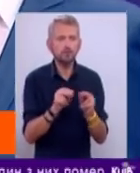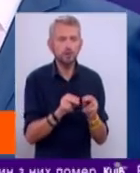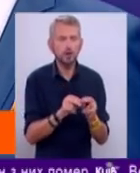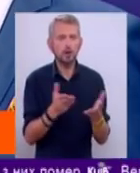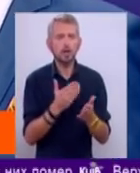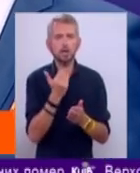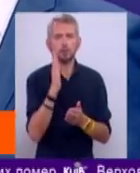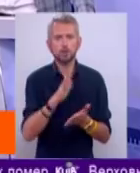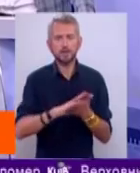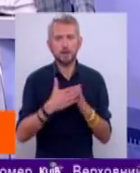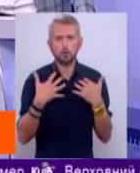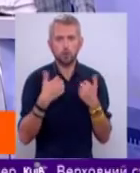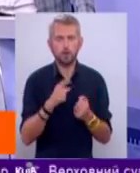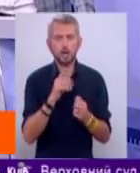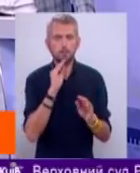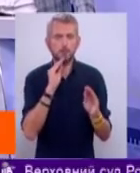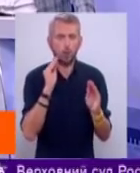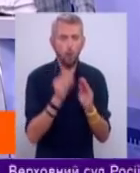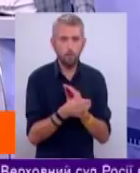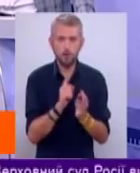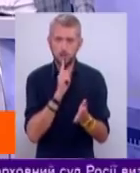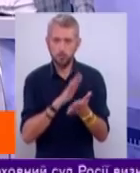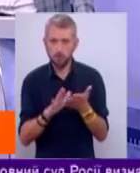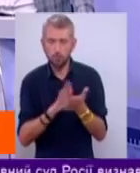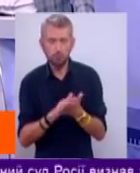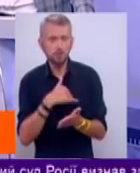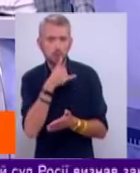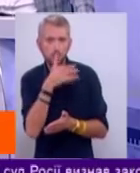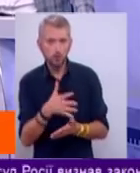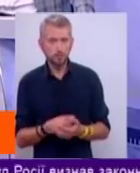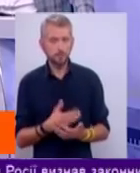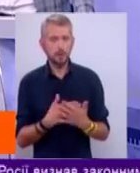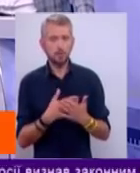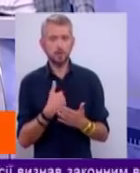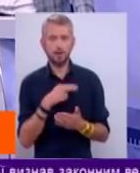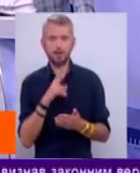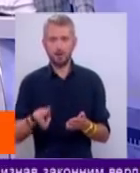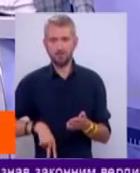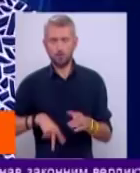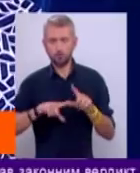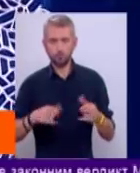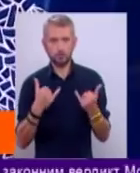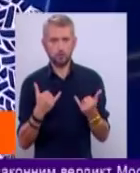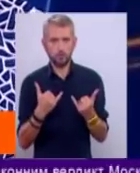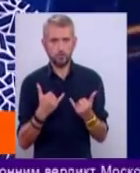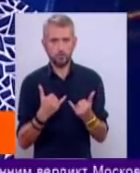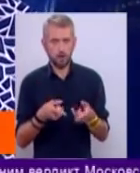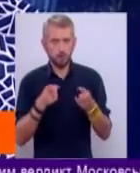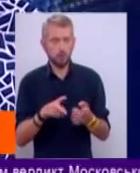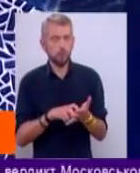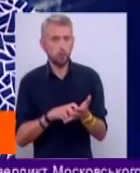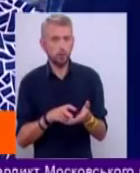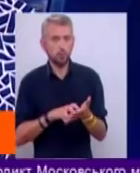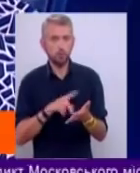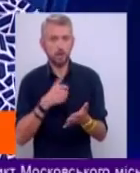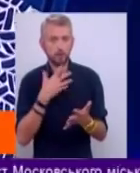стан здоров'я. Але приховувати і примовчувати ми не можемо. Наприклад, я як керівник сьогодні насправді боюся за